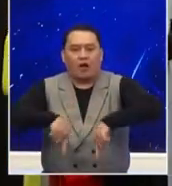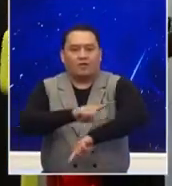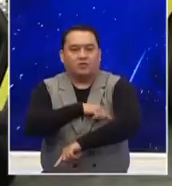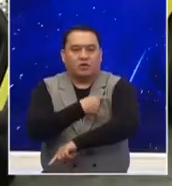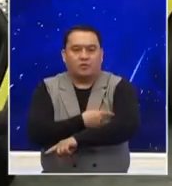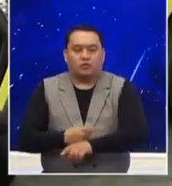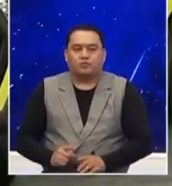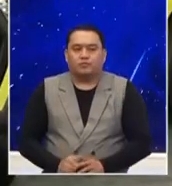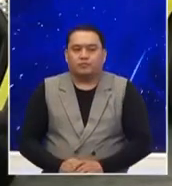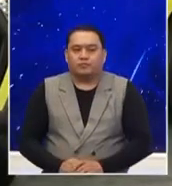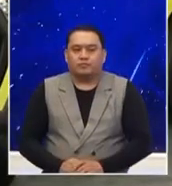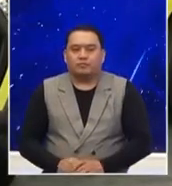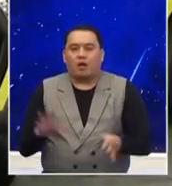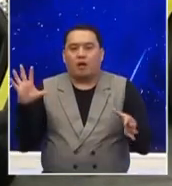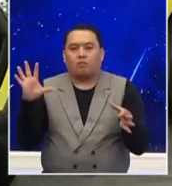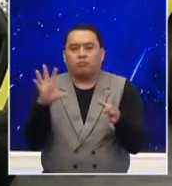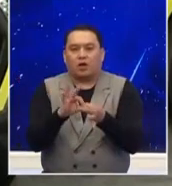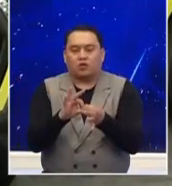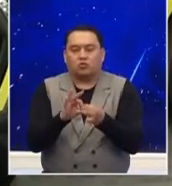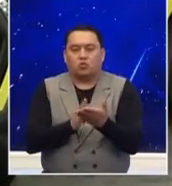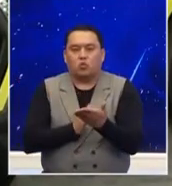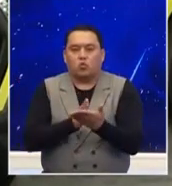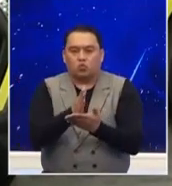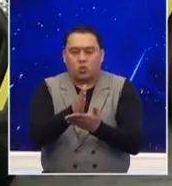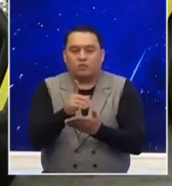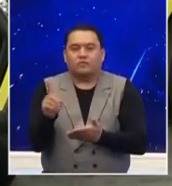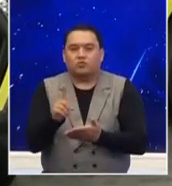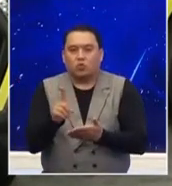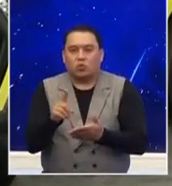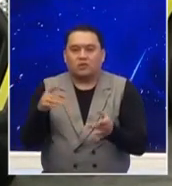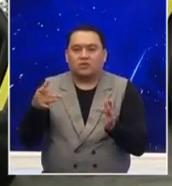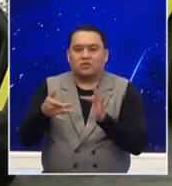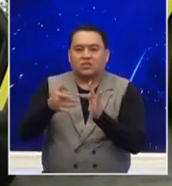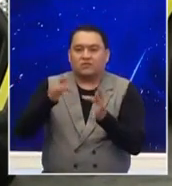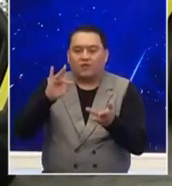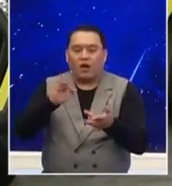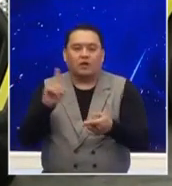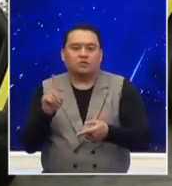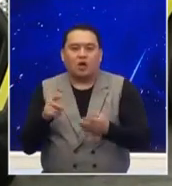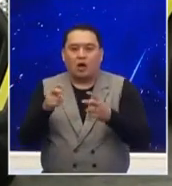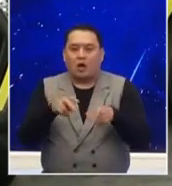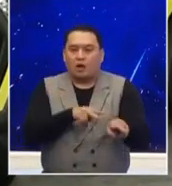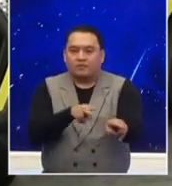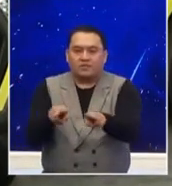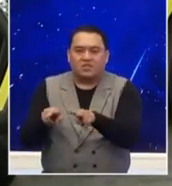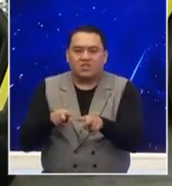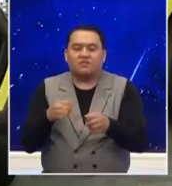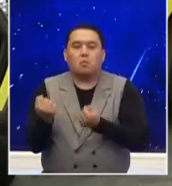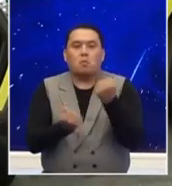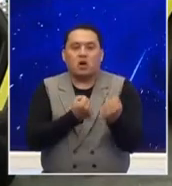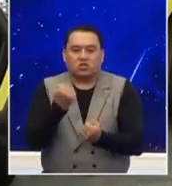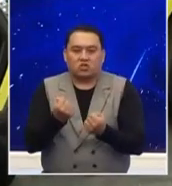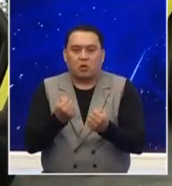здравоохранения. Подключены к GPS-устройствам, то есть спутниковой связи, не только для того, чтобы отслеживать машину, но